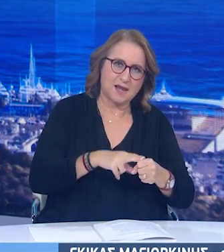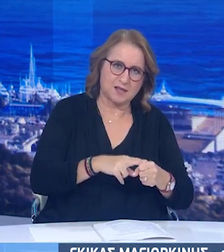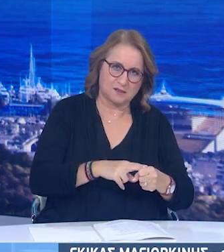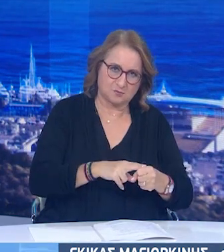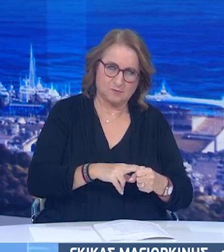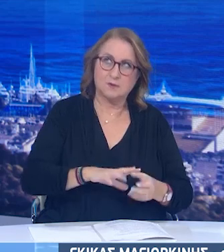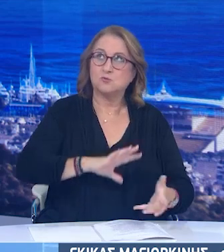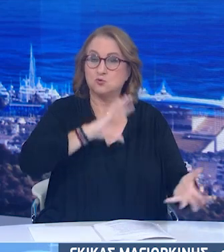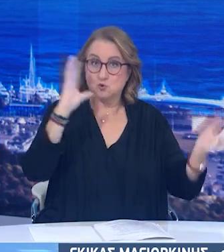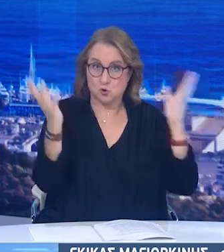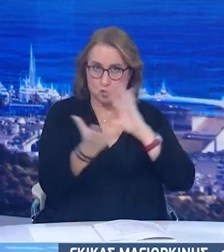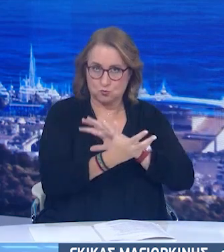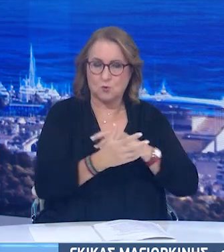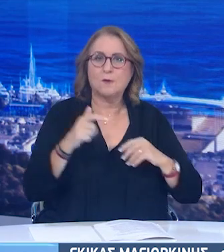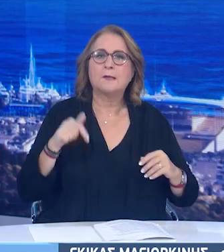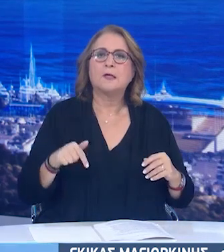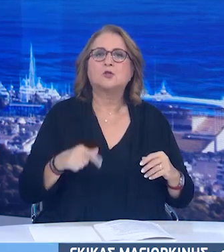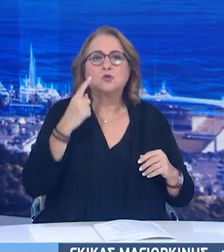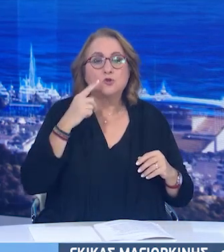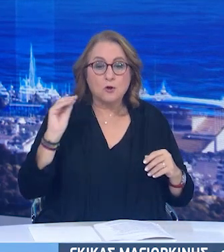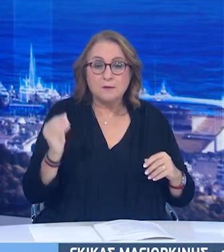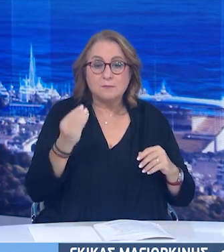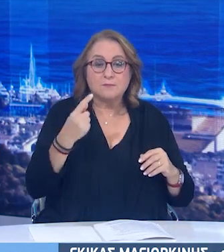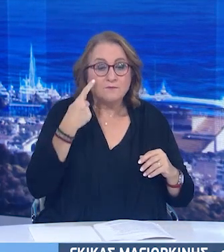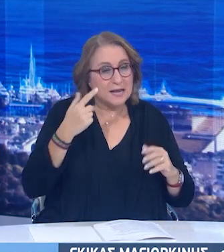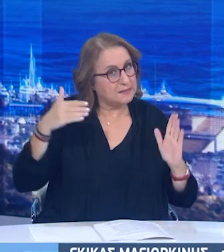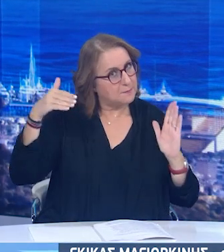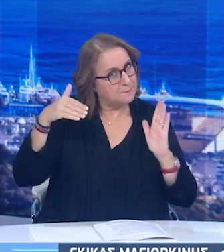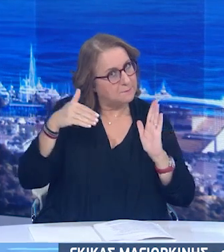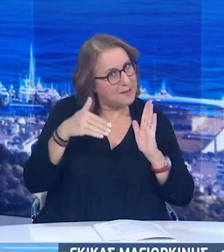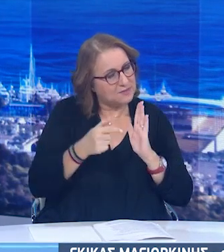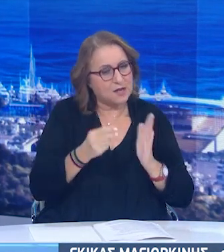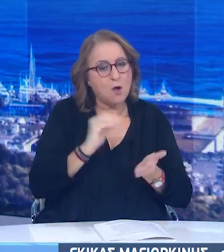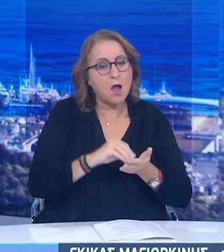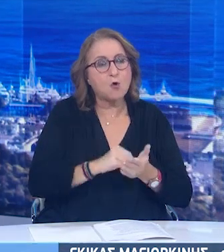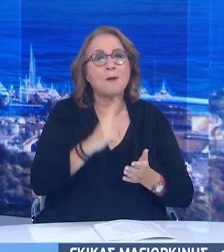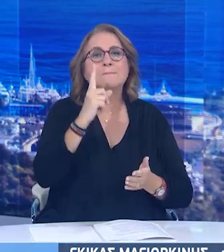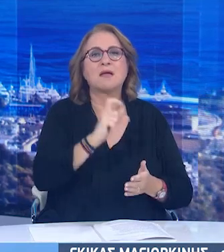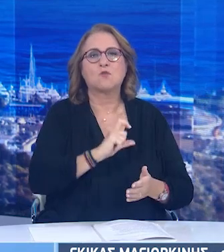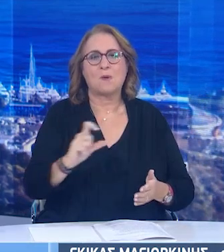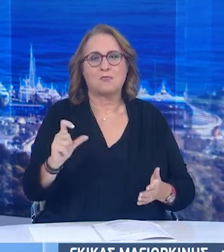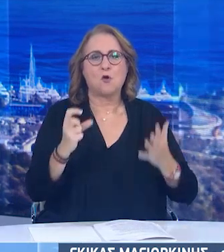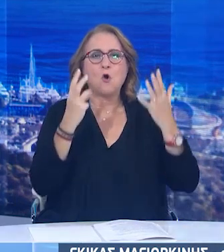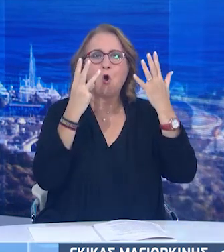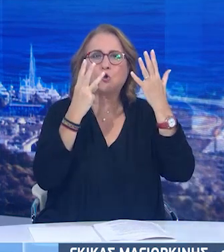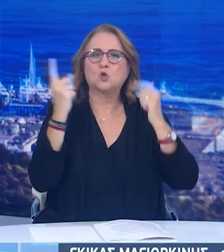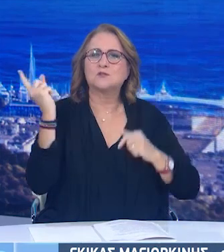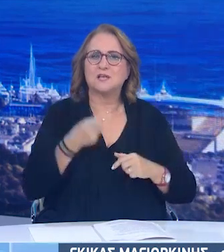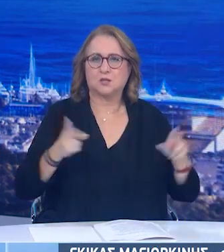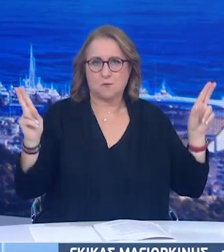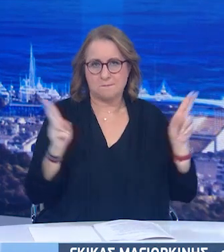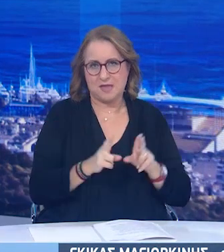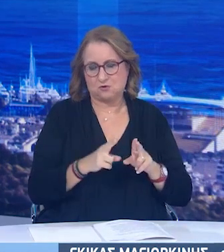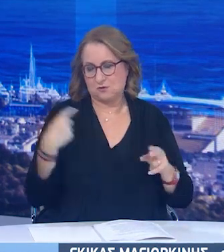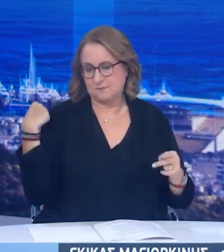κόσμο. Ο ρυθμός των νέων διαγνώσεων δείχνει πτωτική τάση για ακόμα μία εβδομάδα με 8% μείωση εντός της τελευταίας